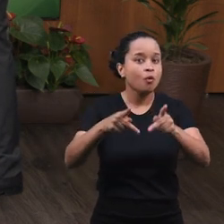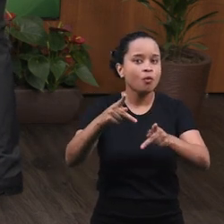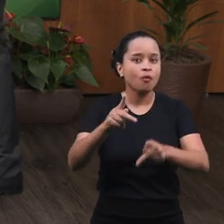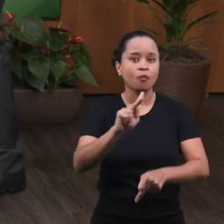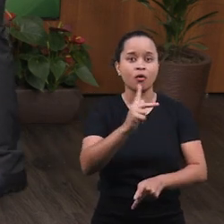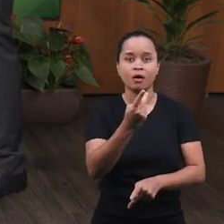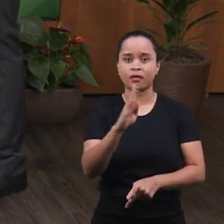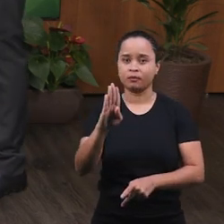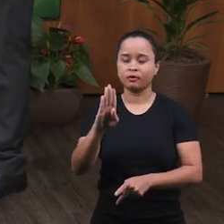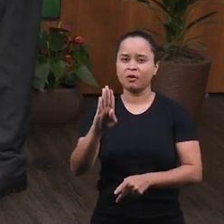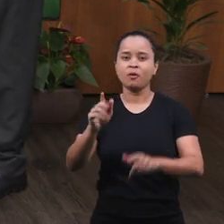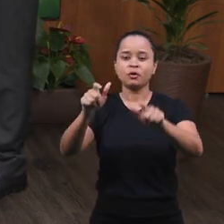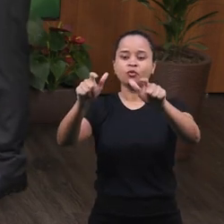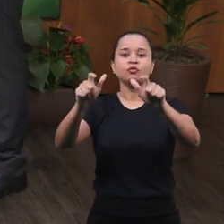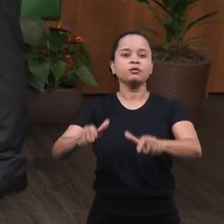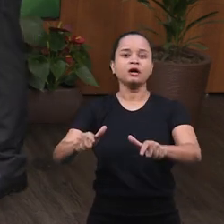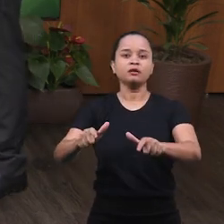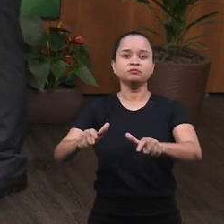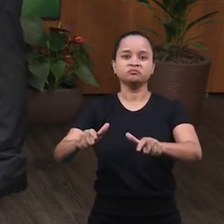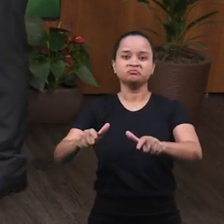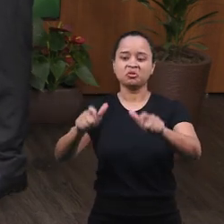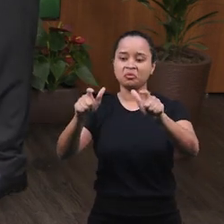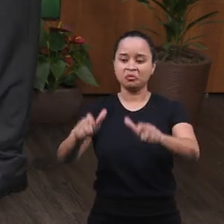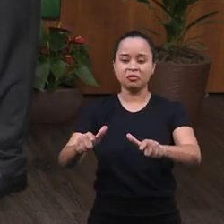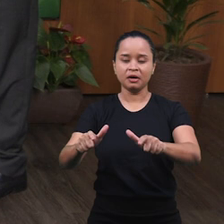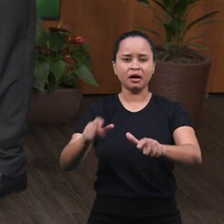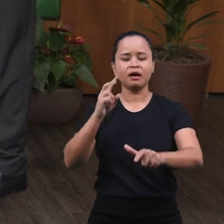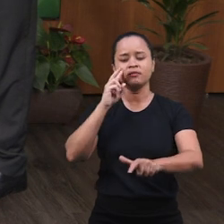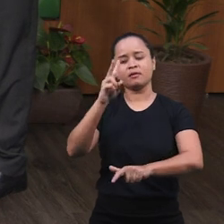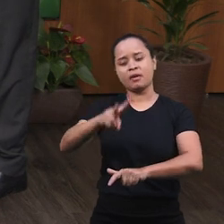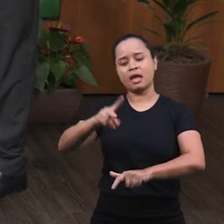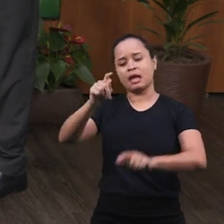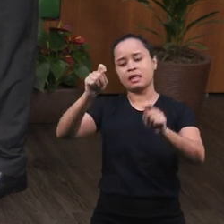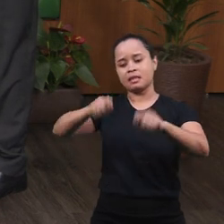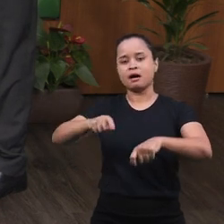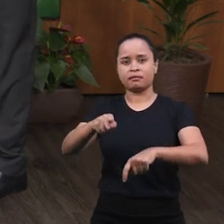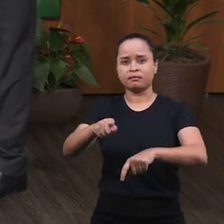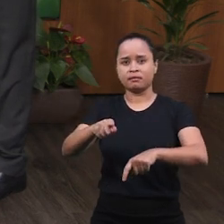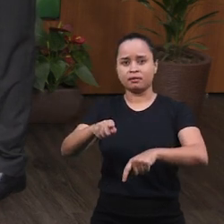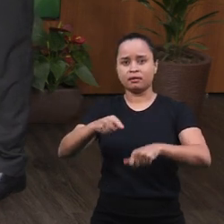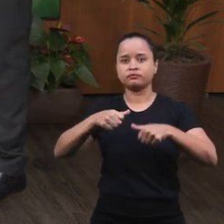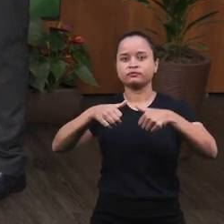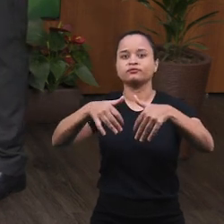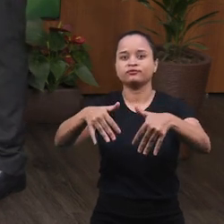montré dans le plan ici, le peuple des Hébreux